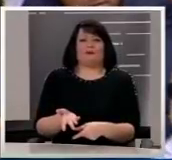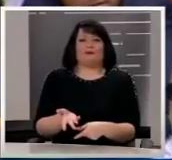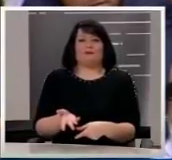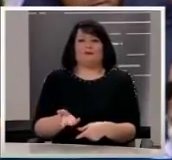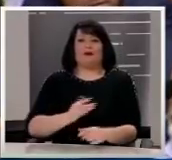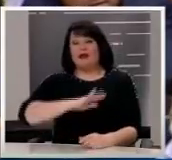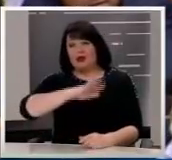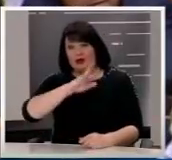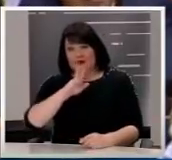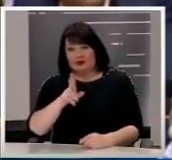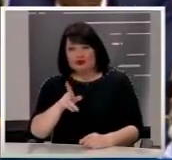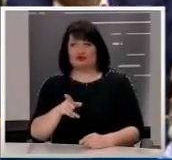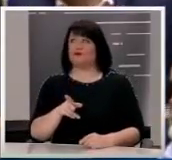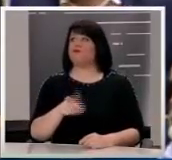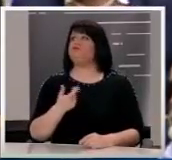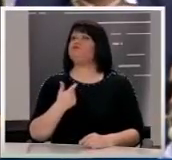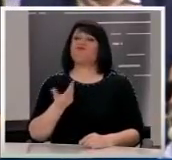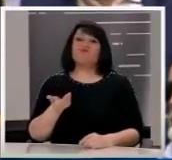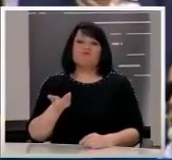λοιπόν να